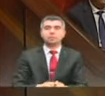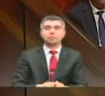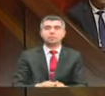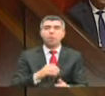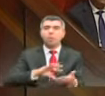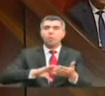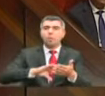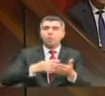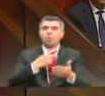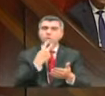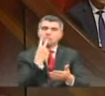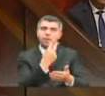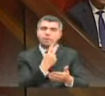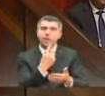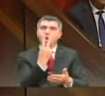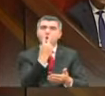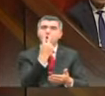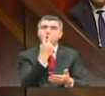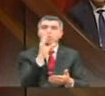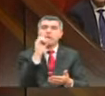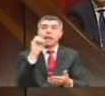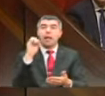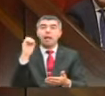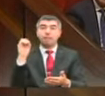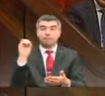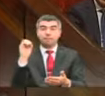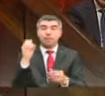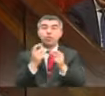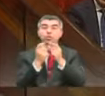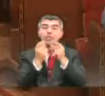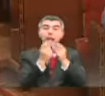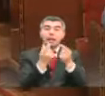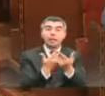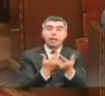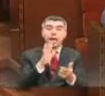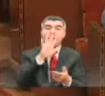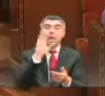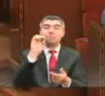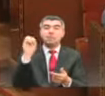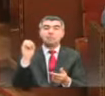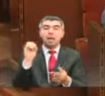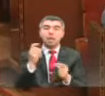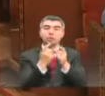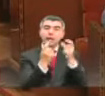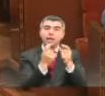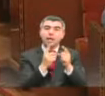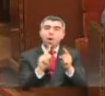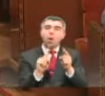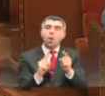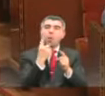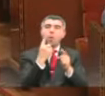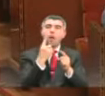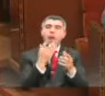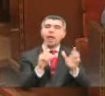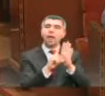طريق مواكبة 20,000 مقاولة، منها 500 مقاولة رائدة، بلورة